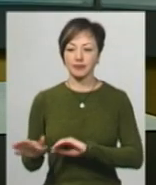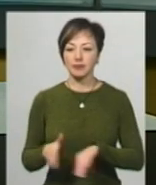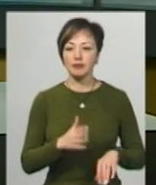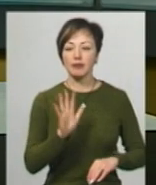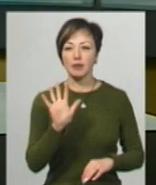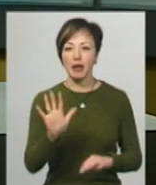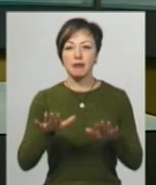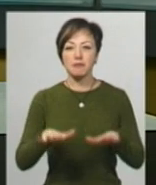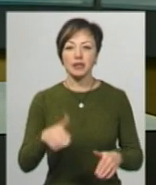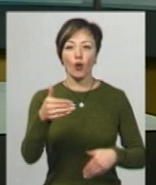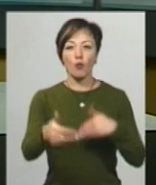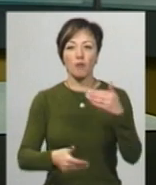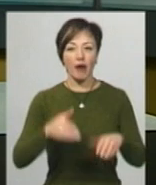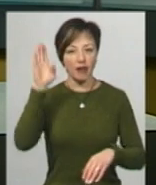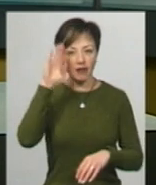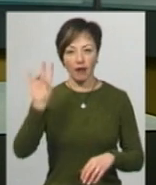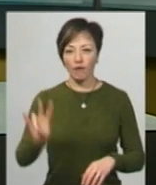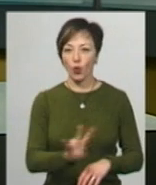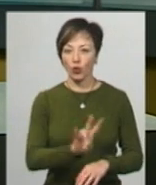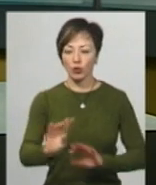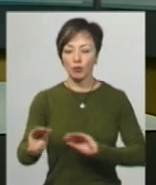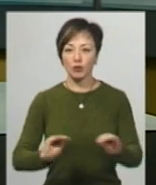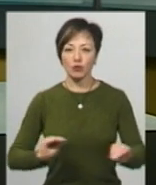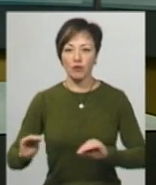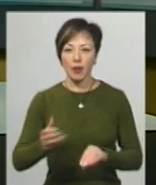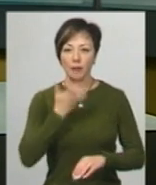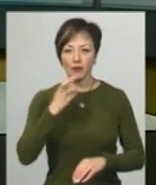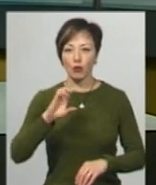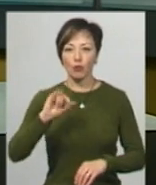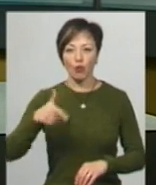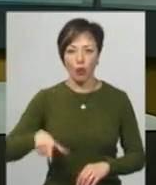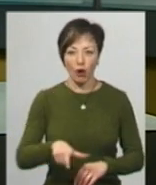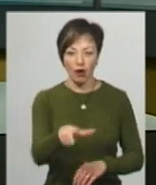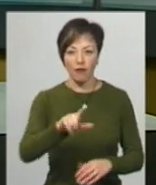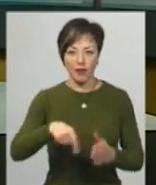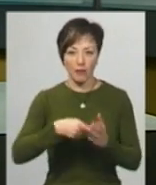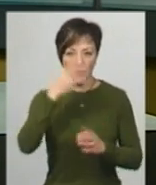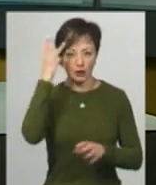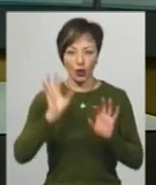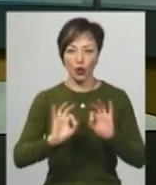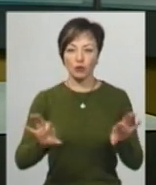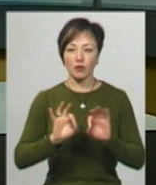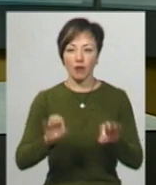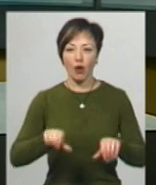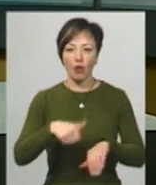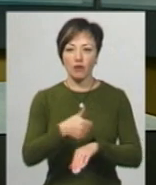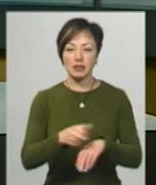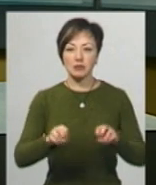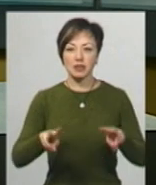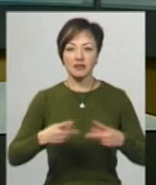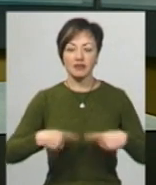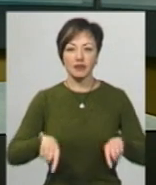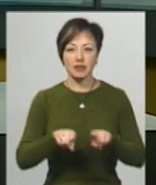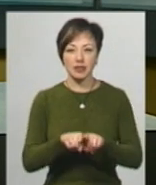П'ять місць для купання на водохреща облаштували на Південному Бузі у Хмельницькому. Про це розповіла головний спеціаліст відділу цивільного